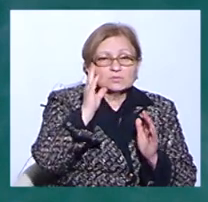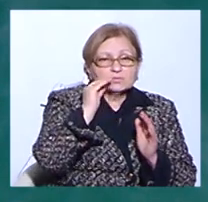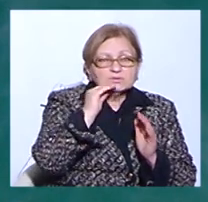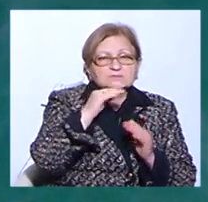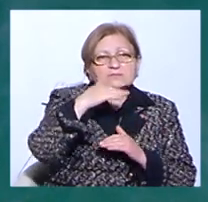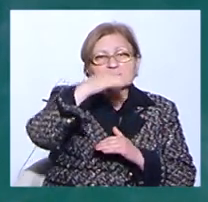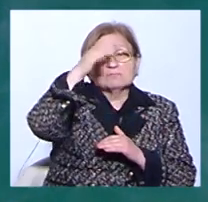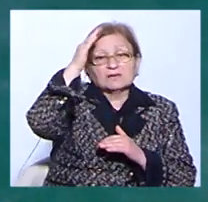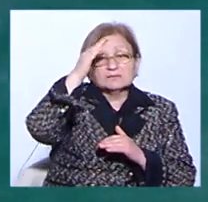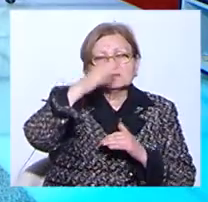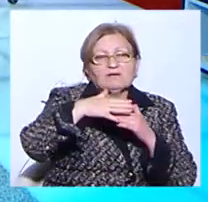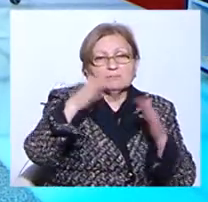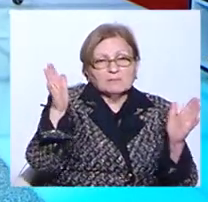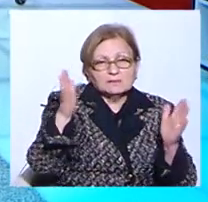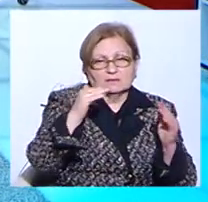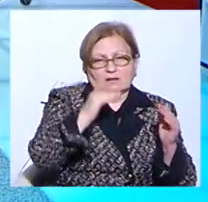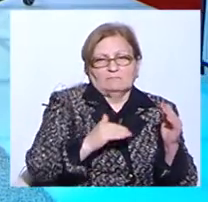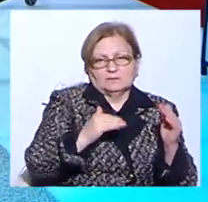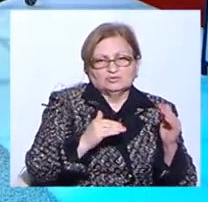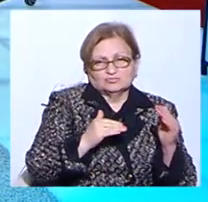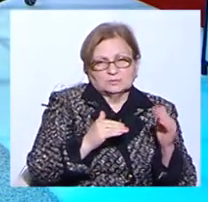მრიცხველი მეტია ნიშნულზე. მაგალითად